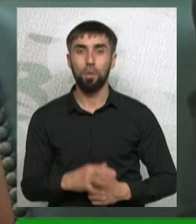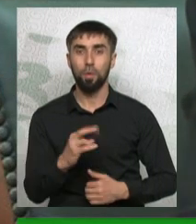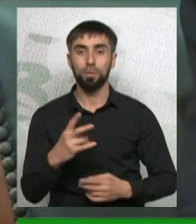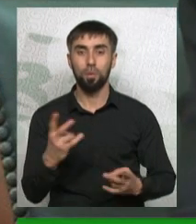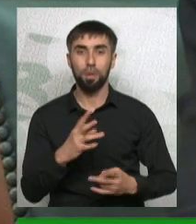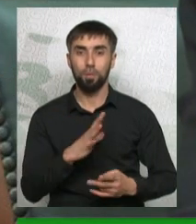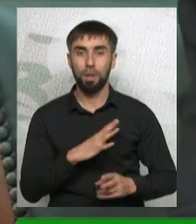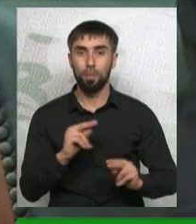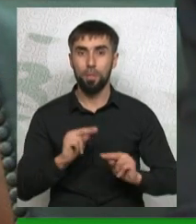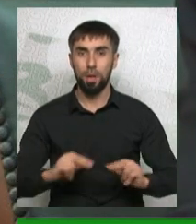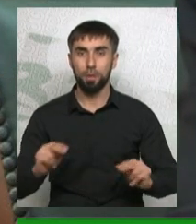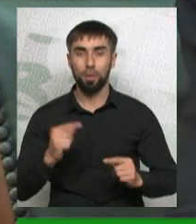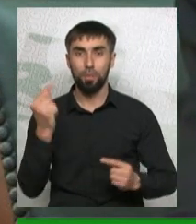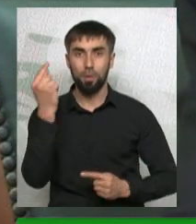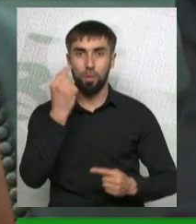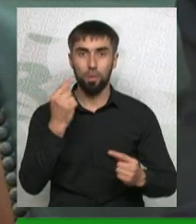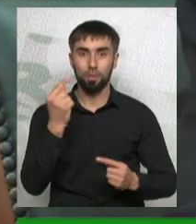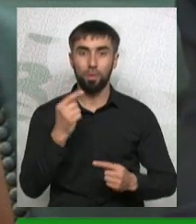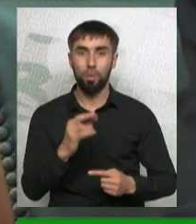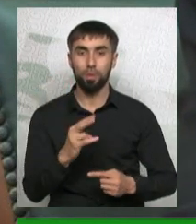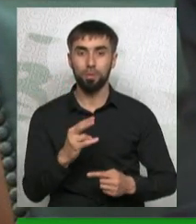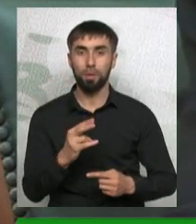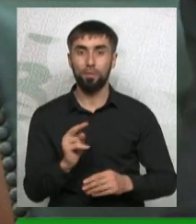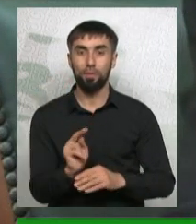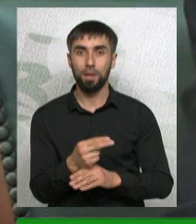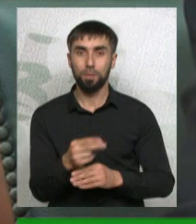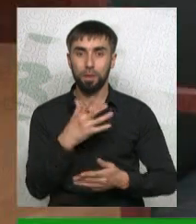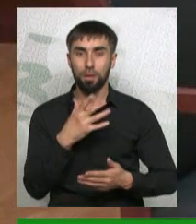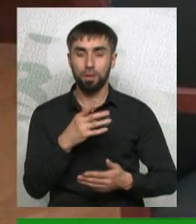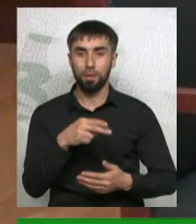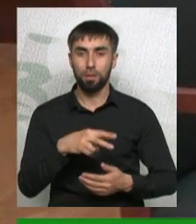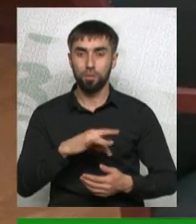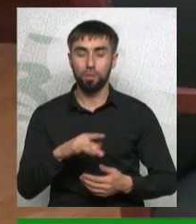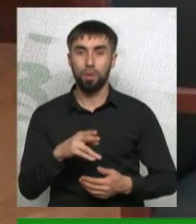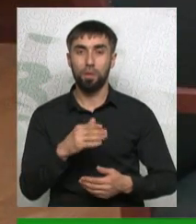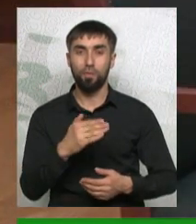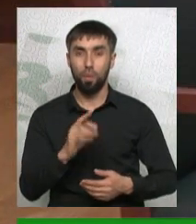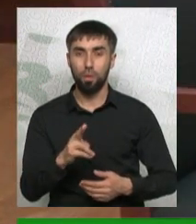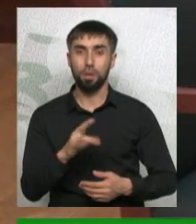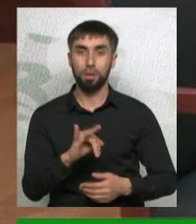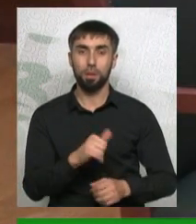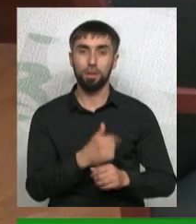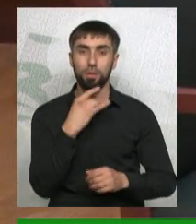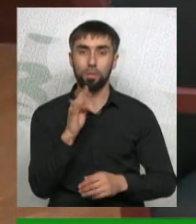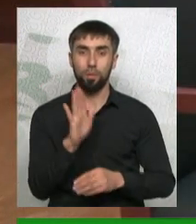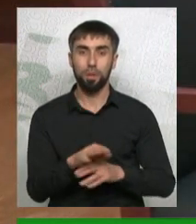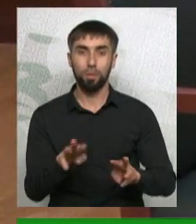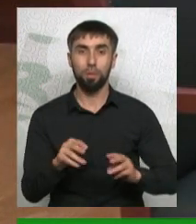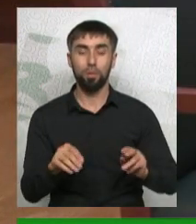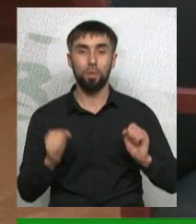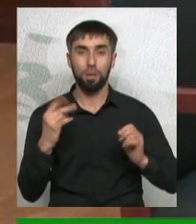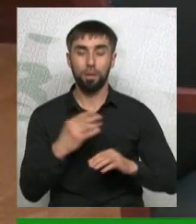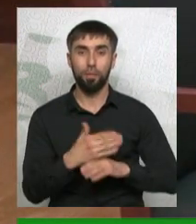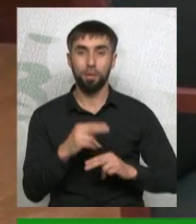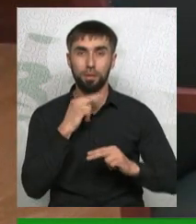должен быть педагогом, психологом. И он воспитывает личность должен. Кроме фоков, по указанию главы региона Минспорта нужно